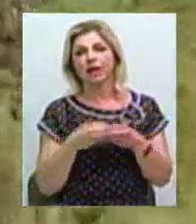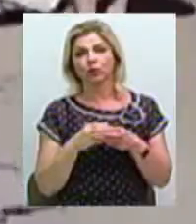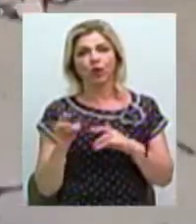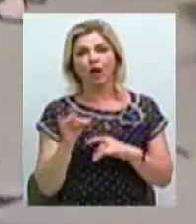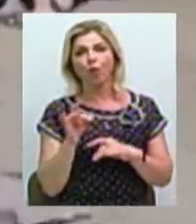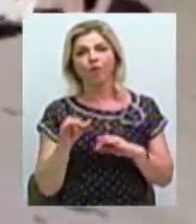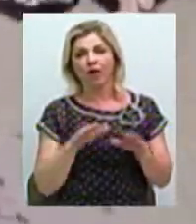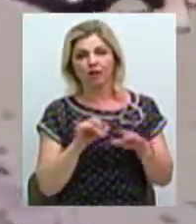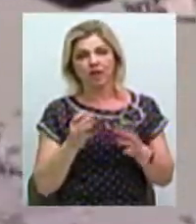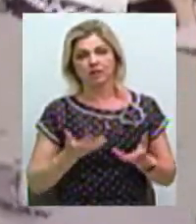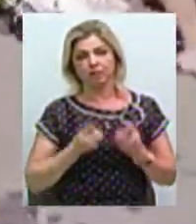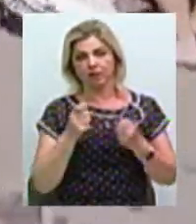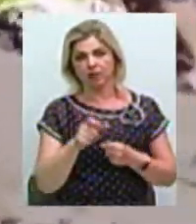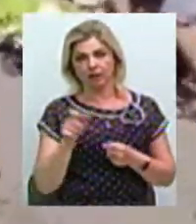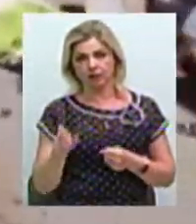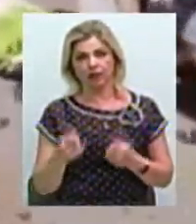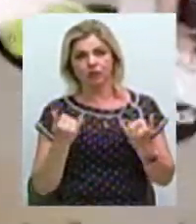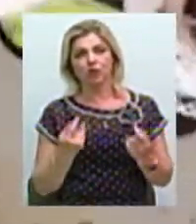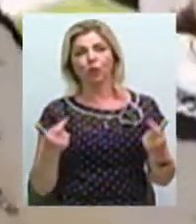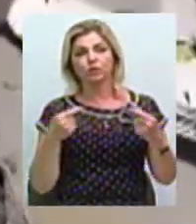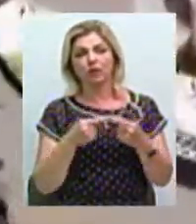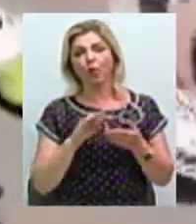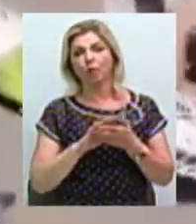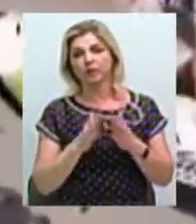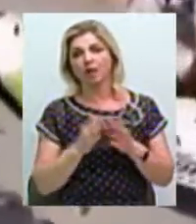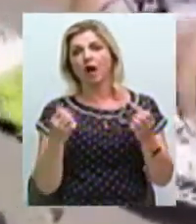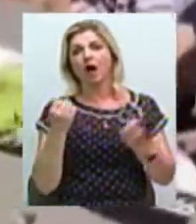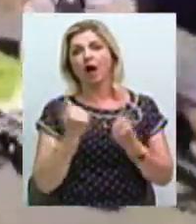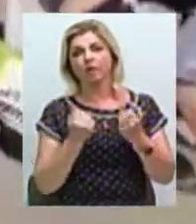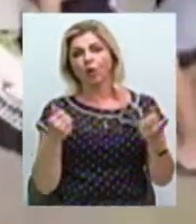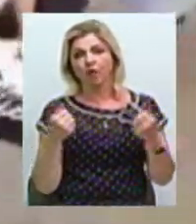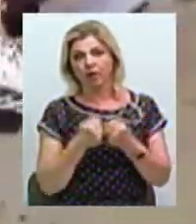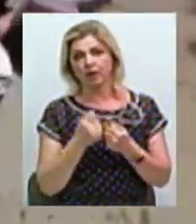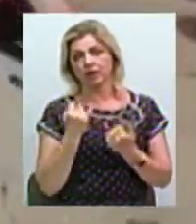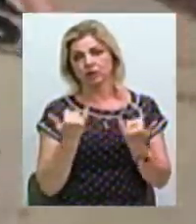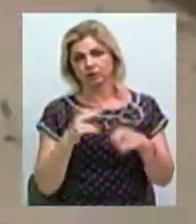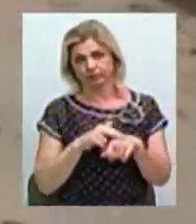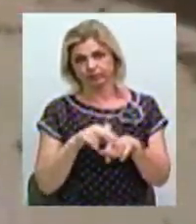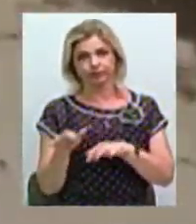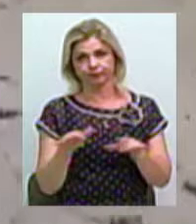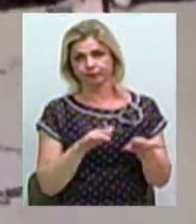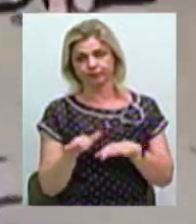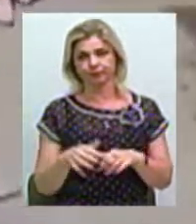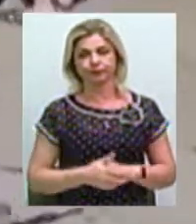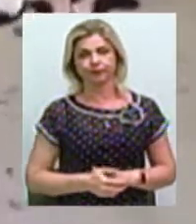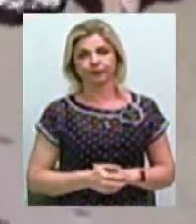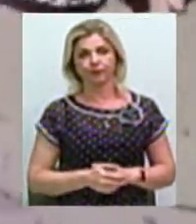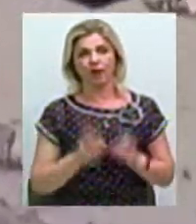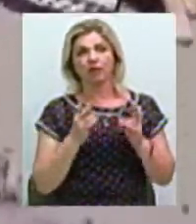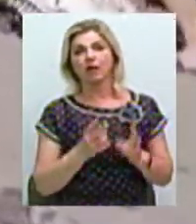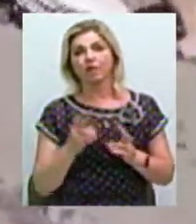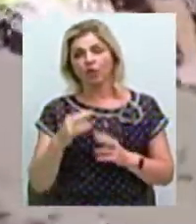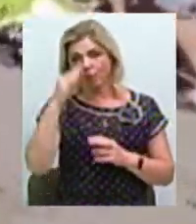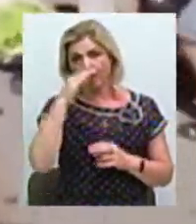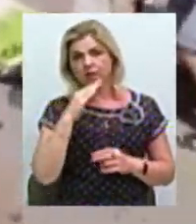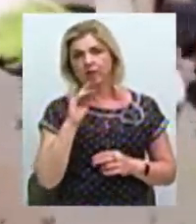поліції та рятувальники. Наразі встановлюються обставини автоаварії, тривають першочергові слідчі заходи. Травмованих батька